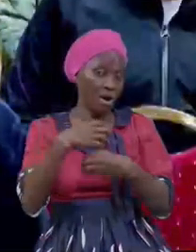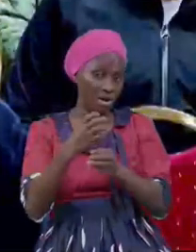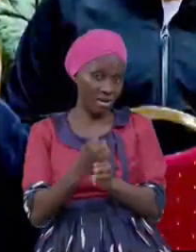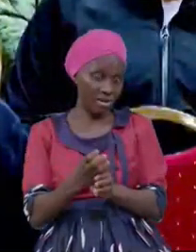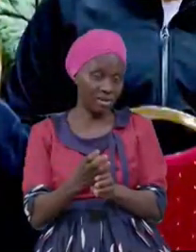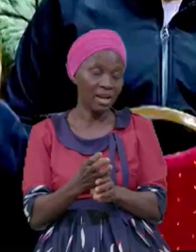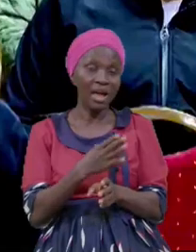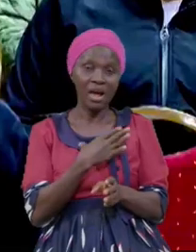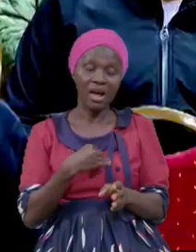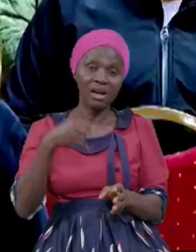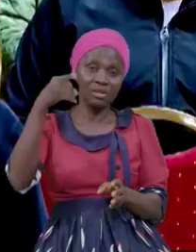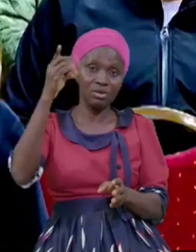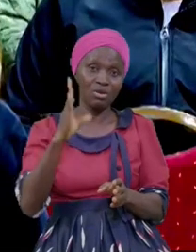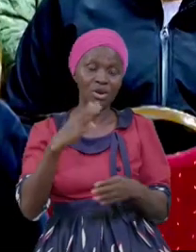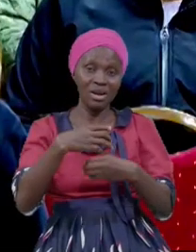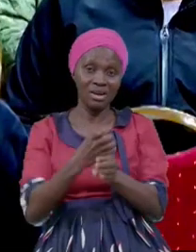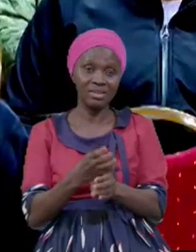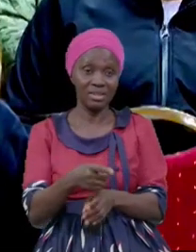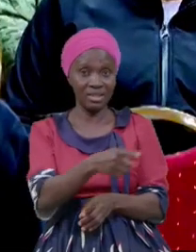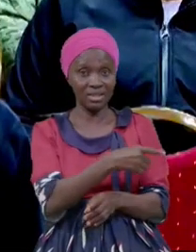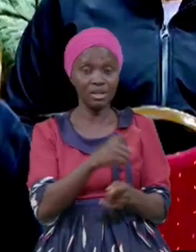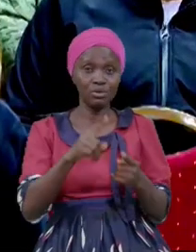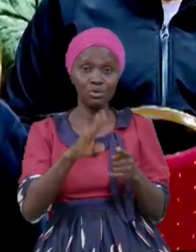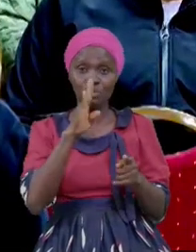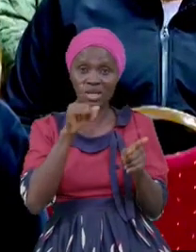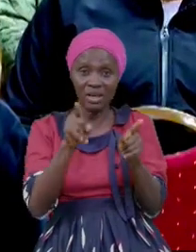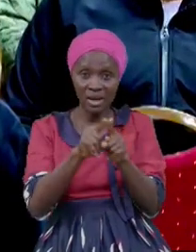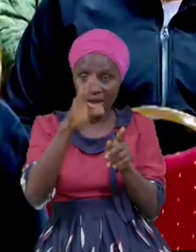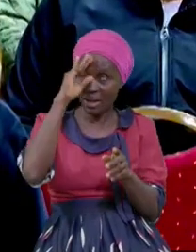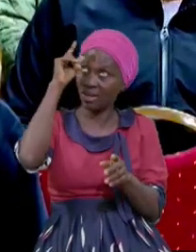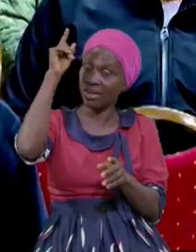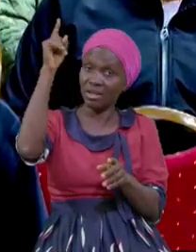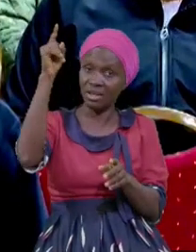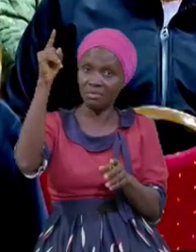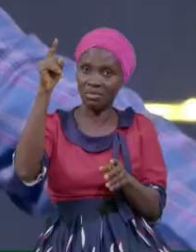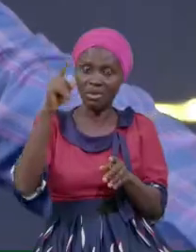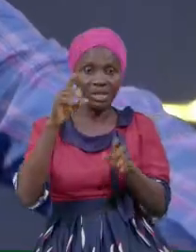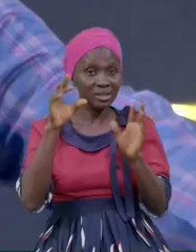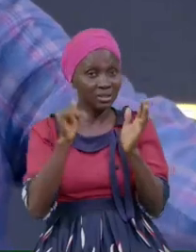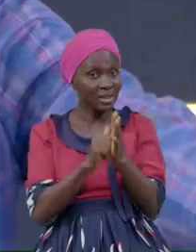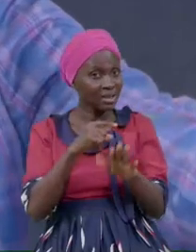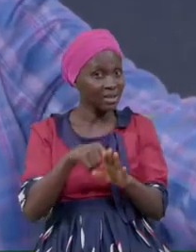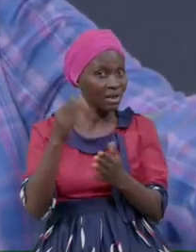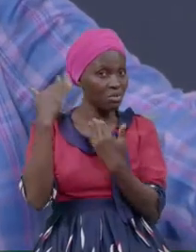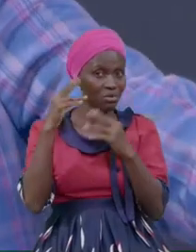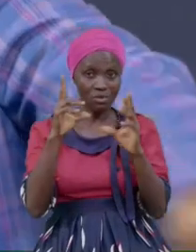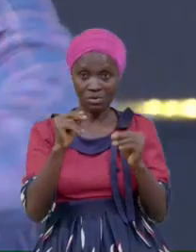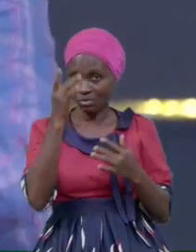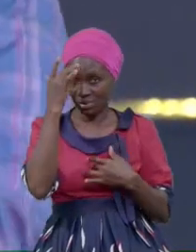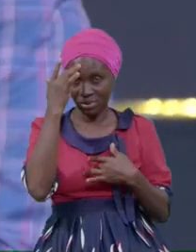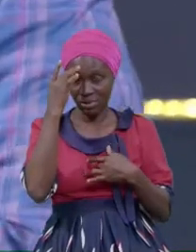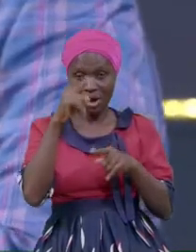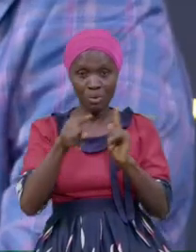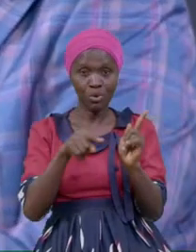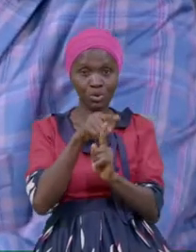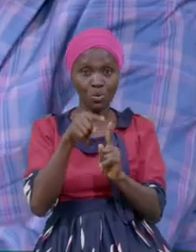pour qu'ils soient comme lui, il n'y avait pas de maladie. Mais quand le péché est entré dedans, la maladie